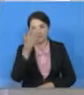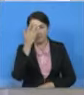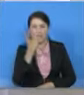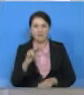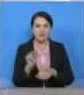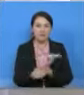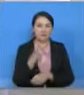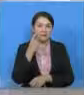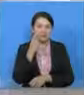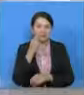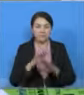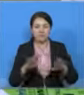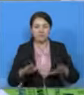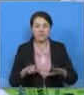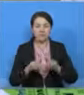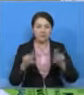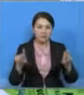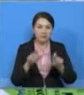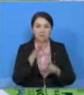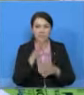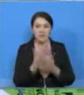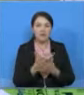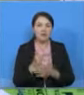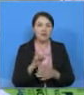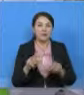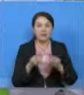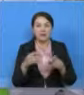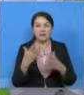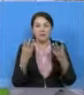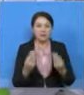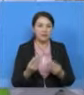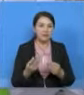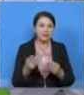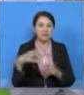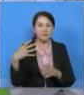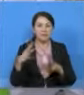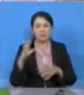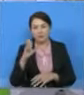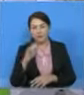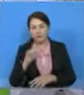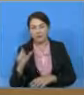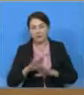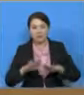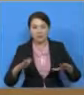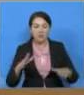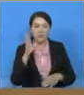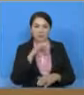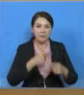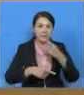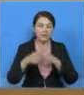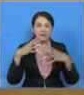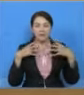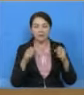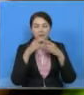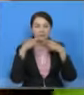сезон лечения зубов для детей школьного возраста. Стоматологическая клиника в день принимает больше 500 пациентов. Успеть вернуть